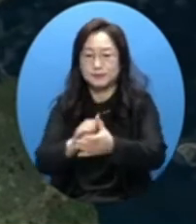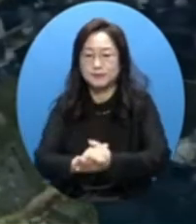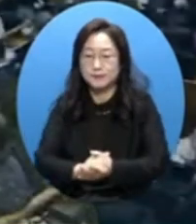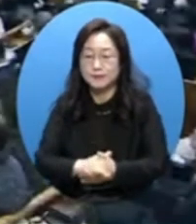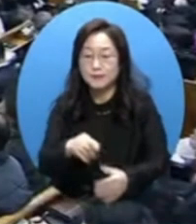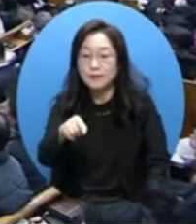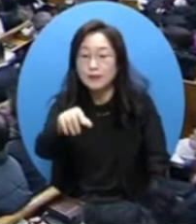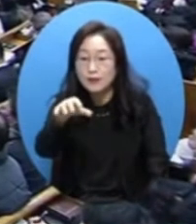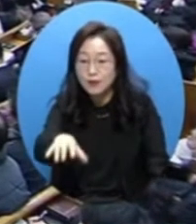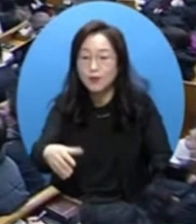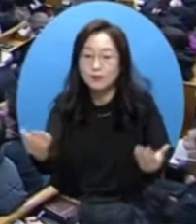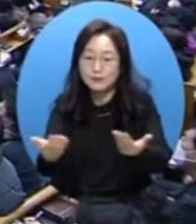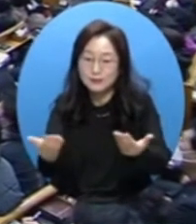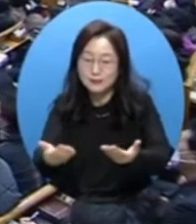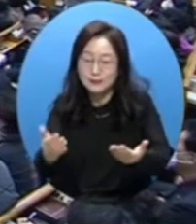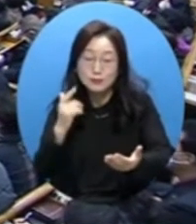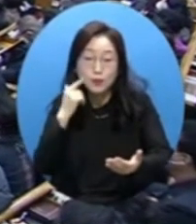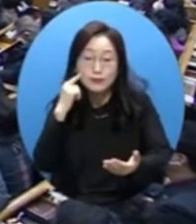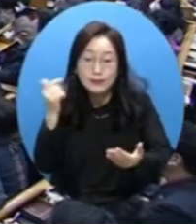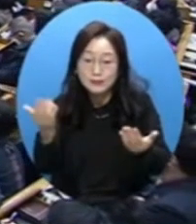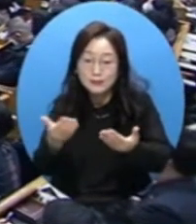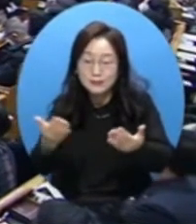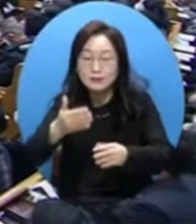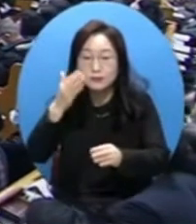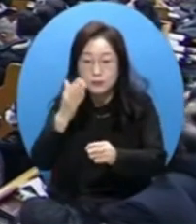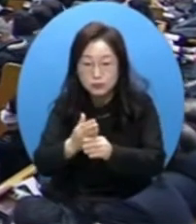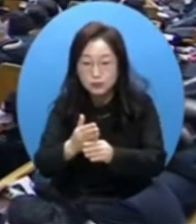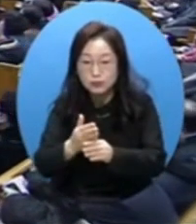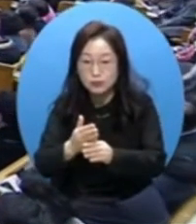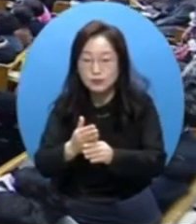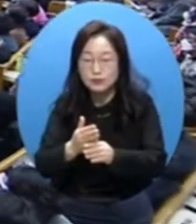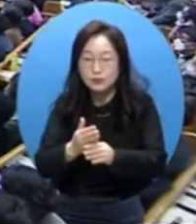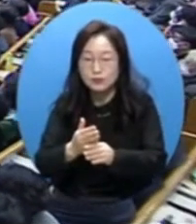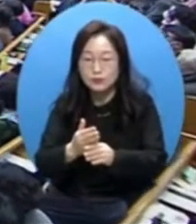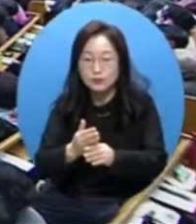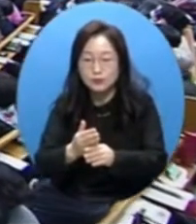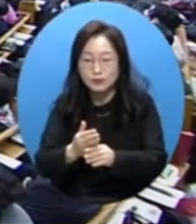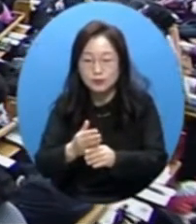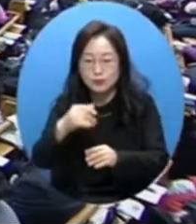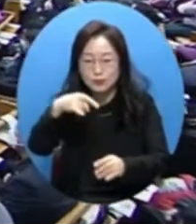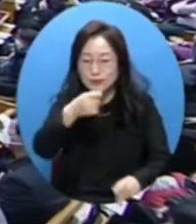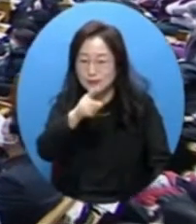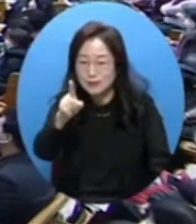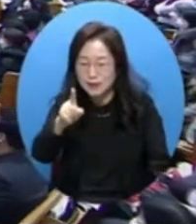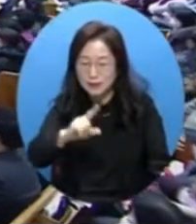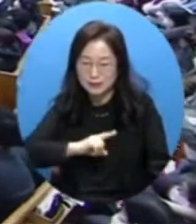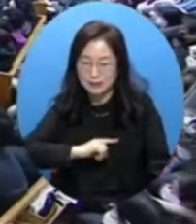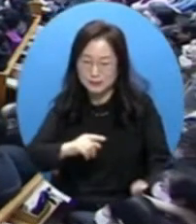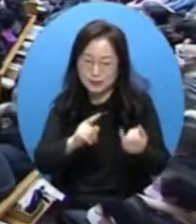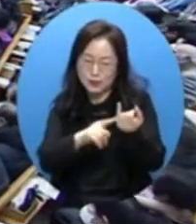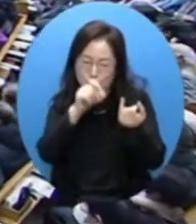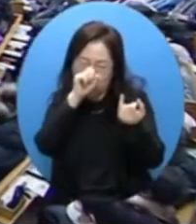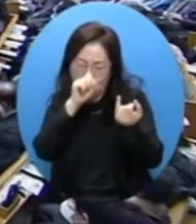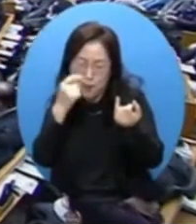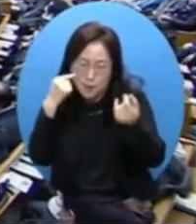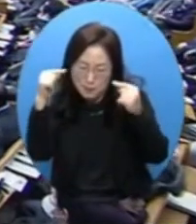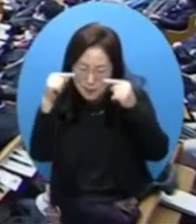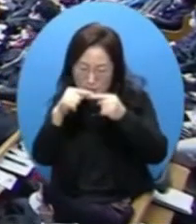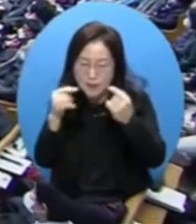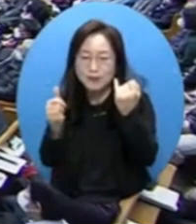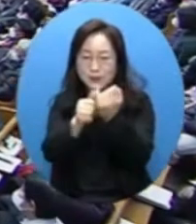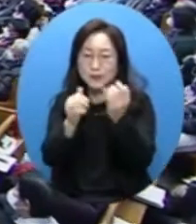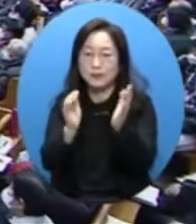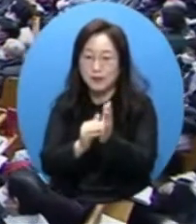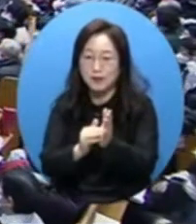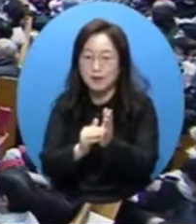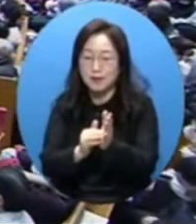이곳에서 사역을 하는 가운데 그곳에서 리아 프로퍼라고 하는 믿음 좋은 자매를 만나서 결혼을 합니다.